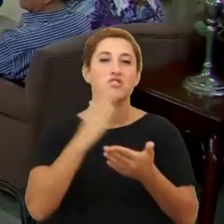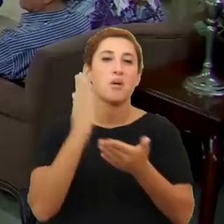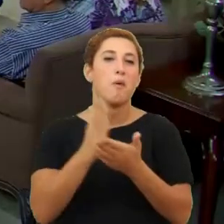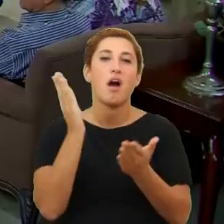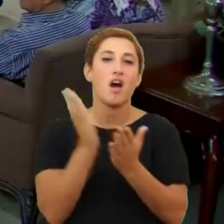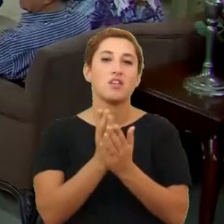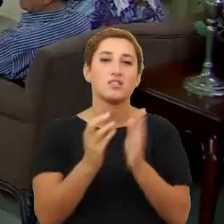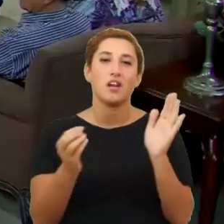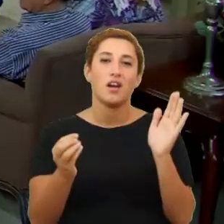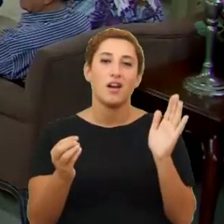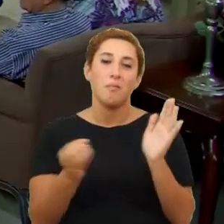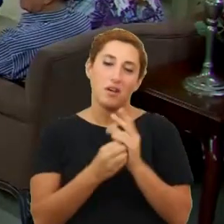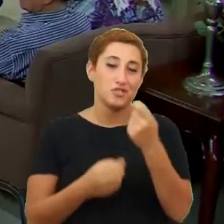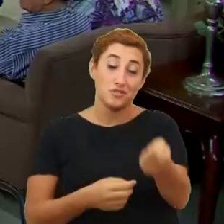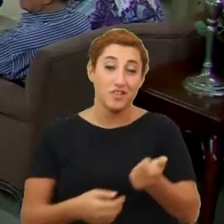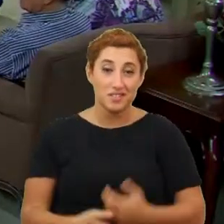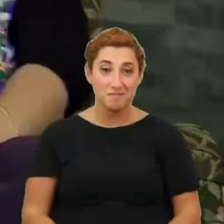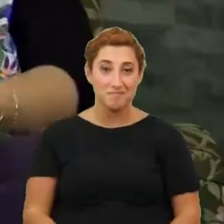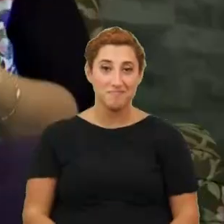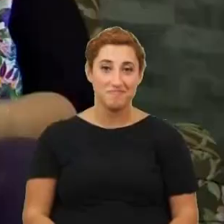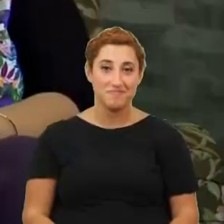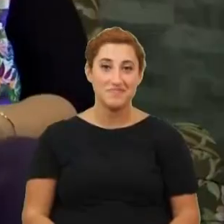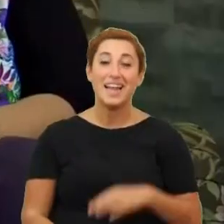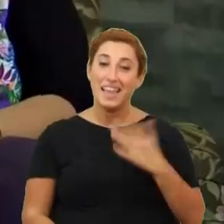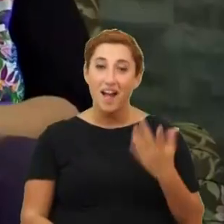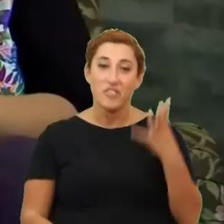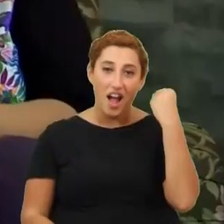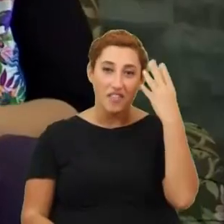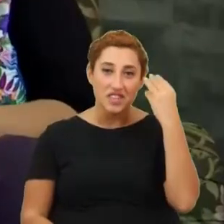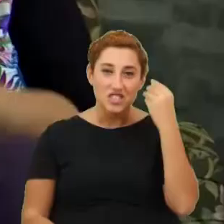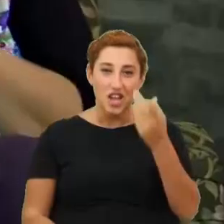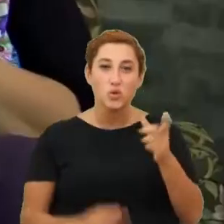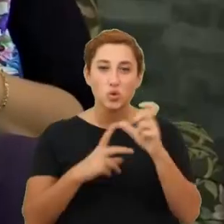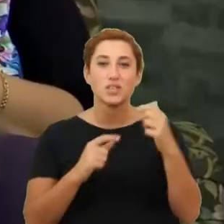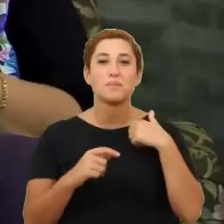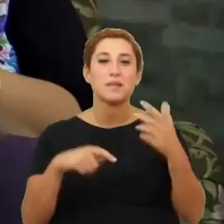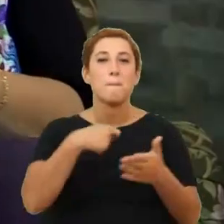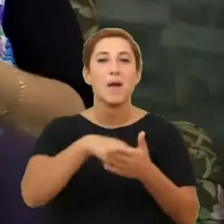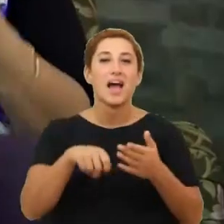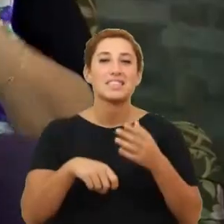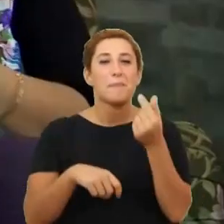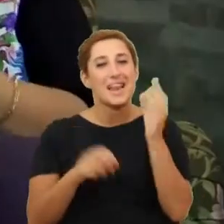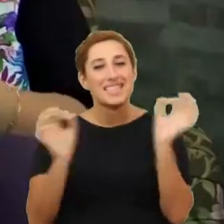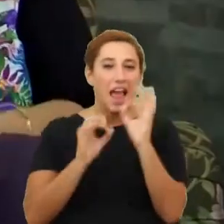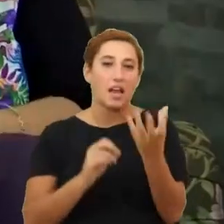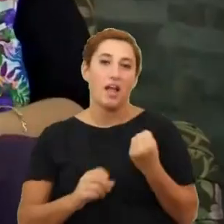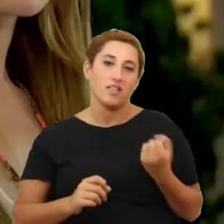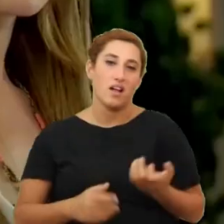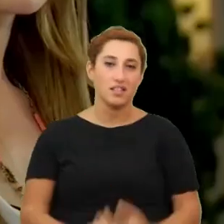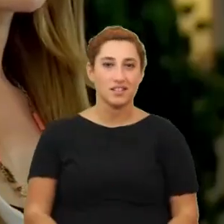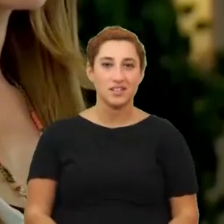parça bahşiş verdim. Yani anlayacağın Şükrü, biz maaşımızı birazcık erken